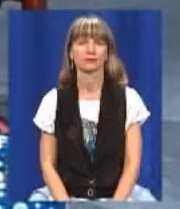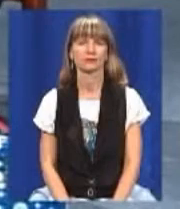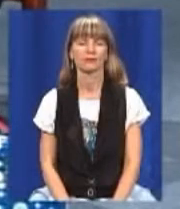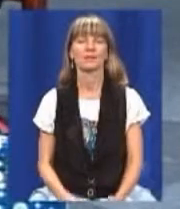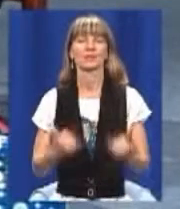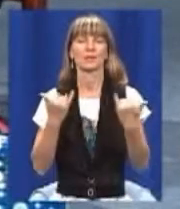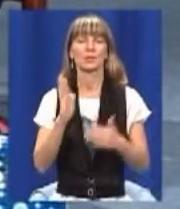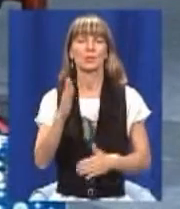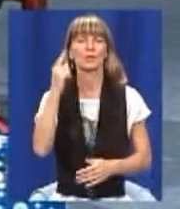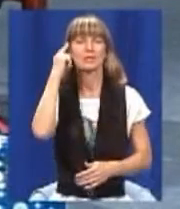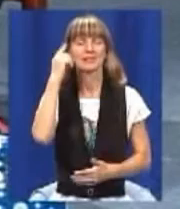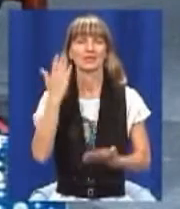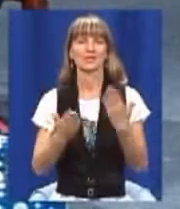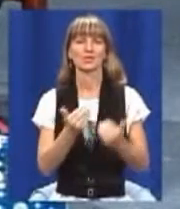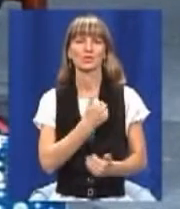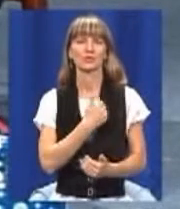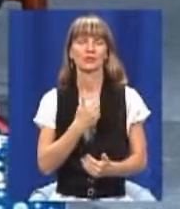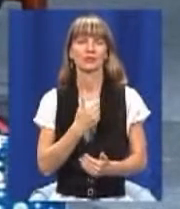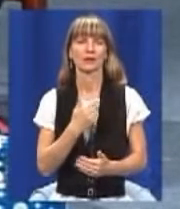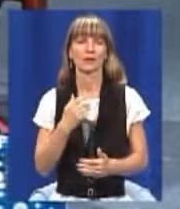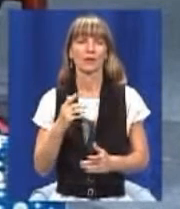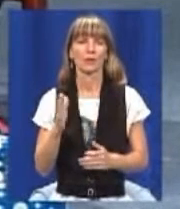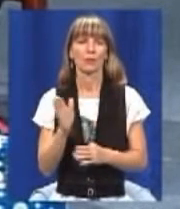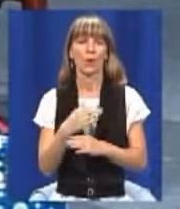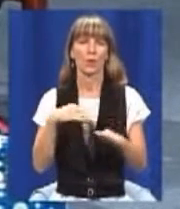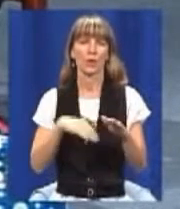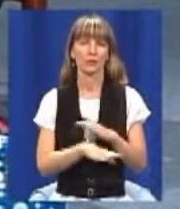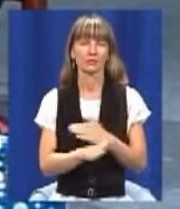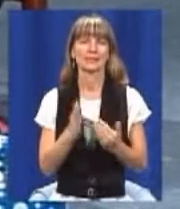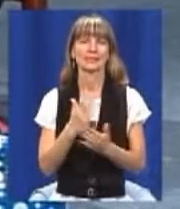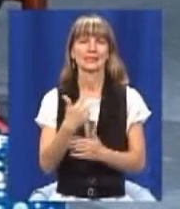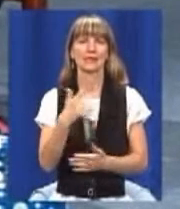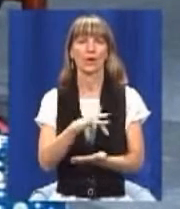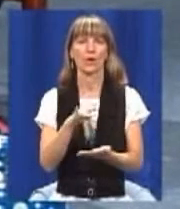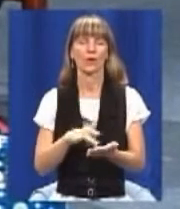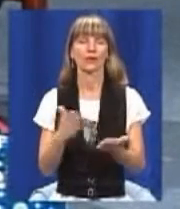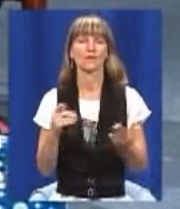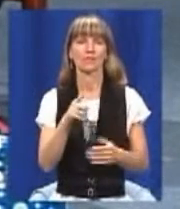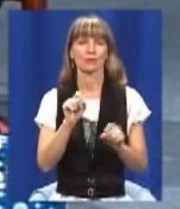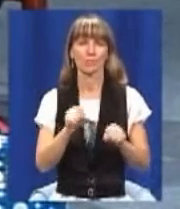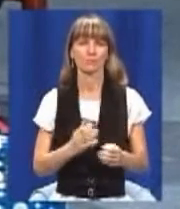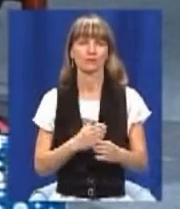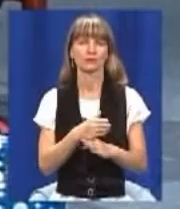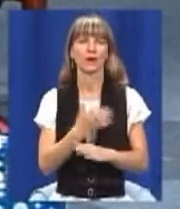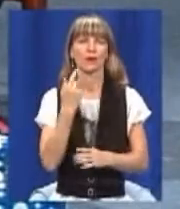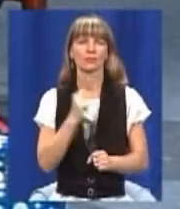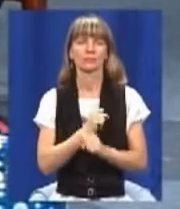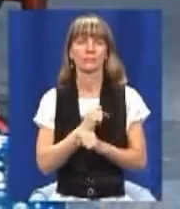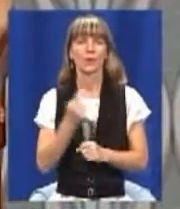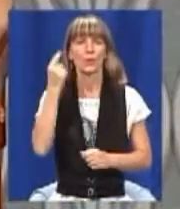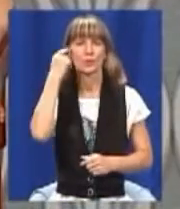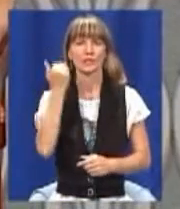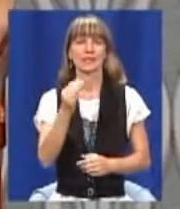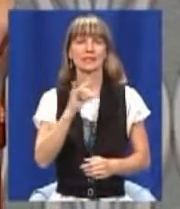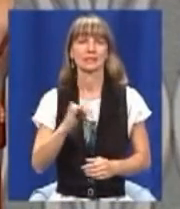Ну, тепер будете знати, якщо схочете покататися на метро, то у нас є дійсно три міста, в які ви можете завітати, повідпочивати, дізнатися їх